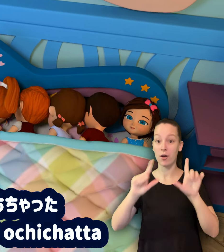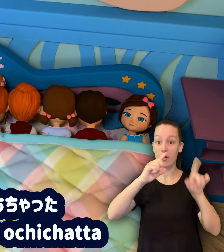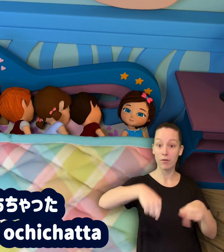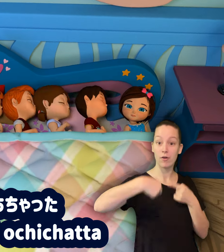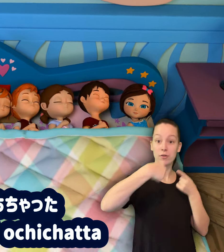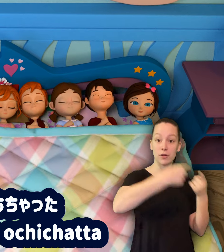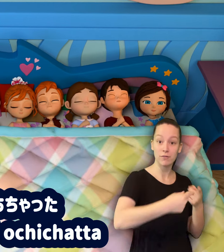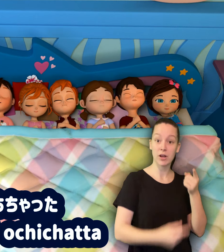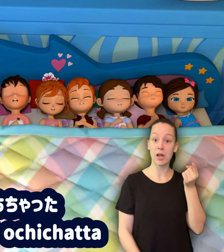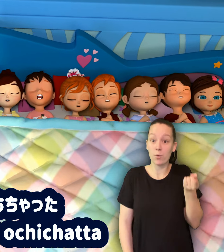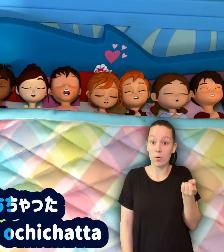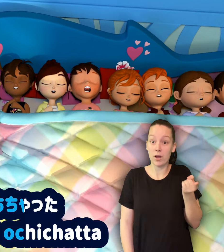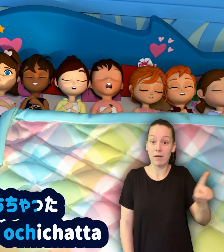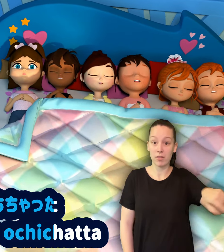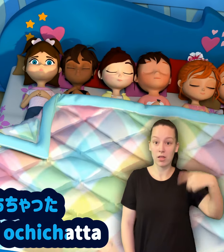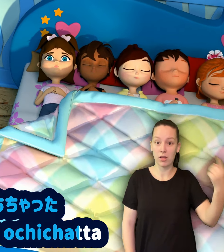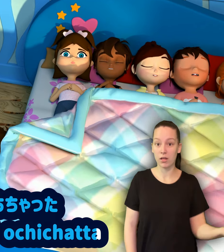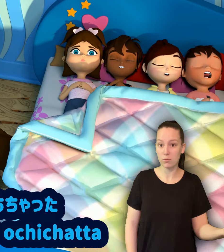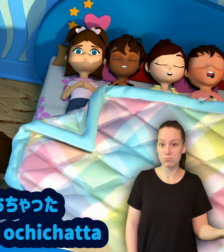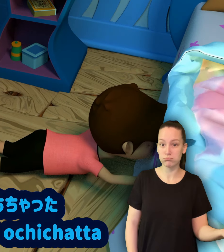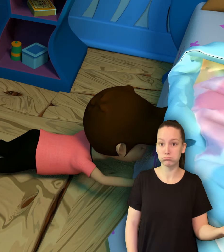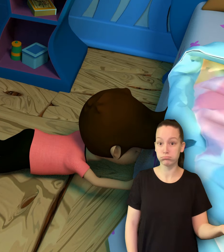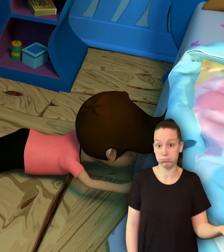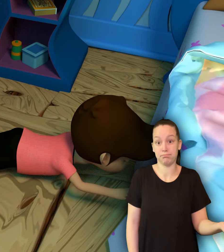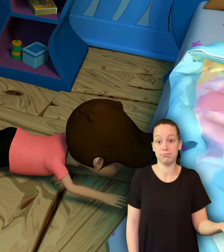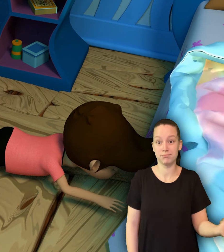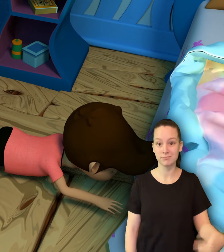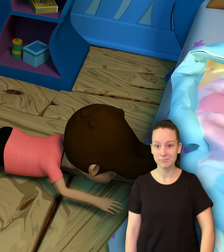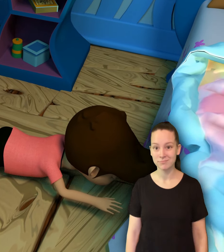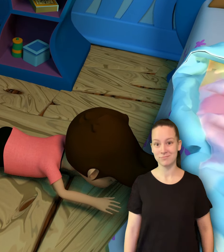転がったら1匹落ちちゃっ